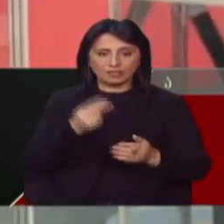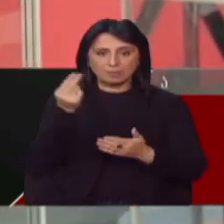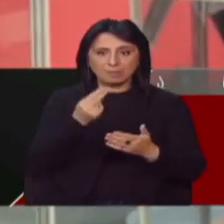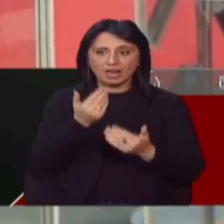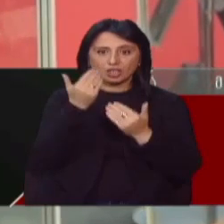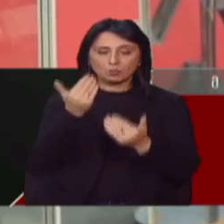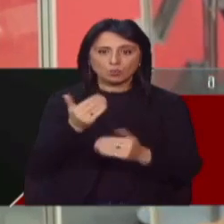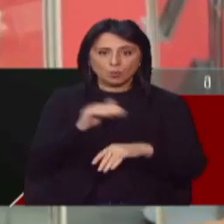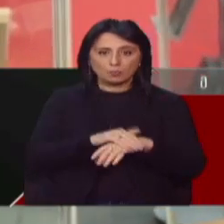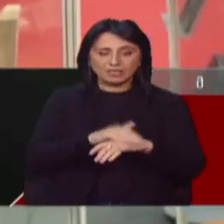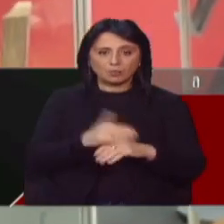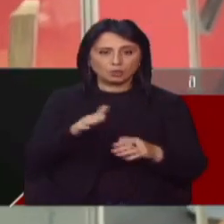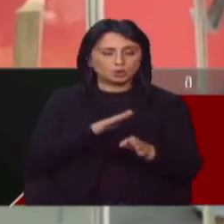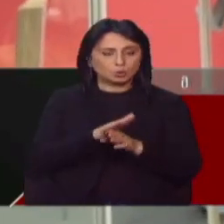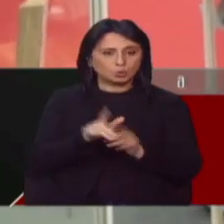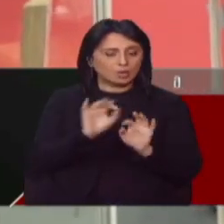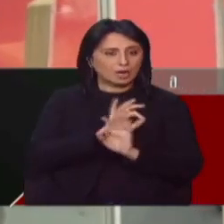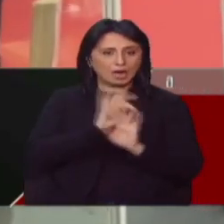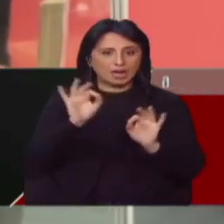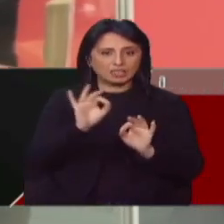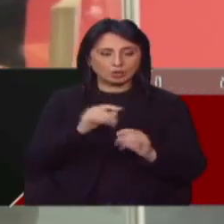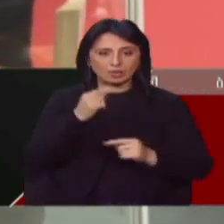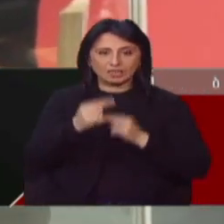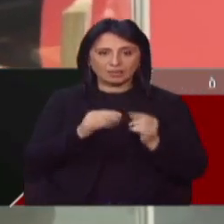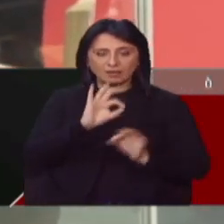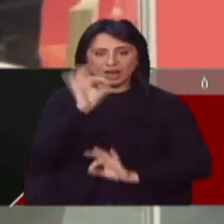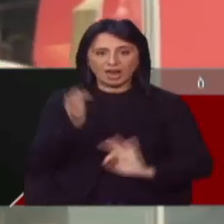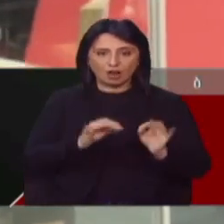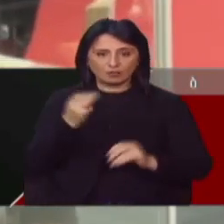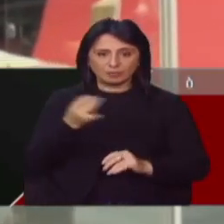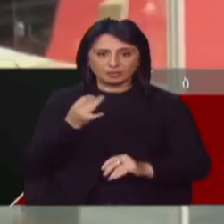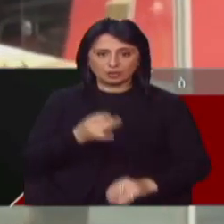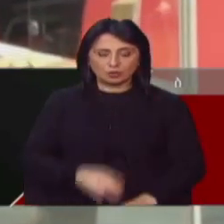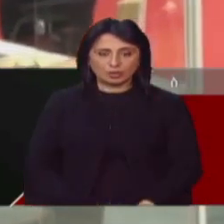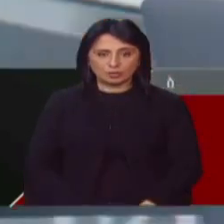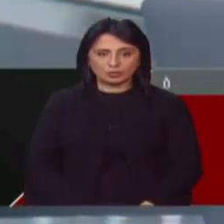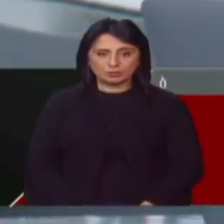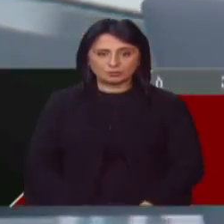მხატვრის მიერ მიგნებული ახალი, სრულიად გასაოცარი სტილი თანამედროვე ხელოვნების ისტორიაში.